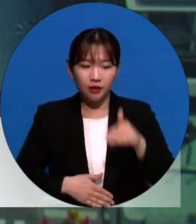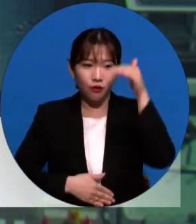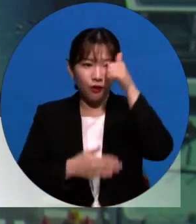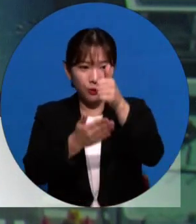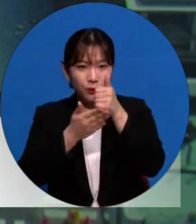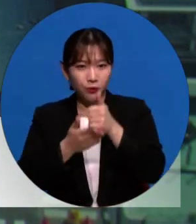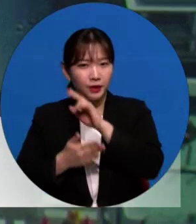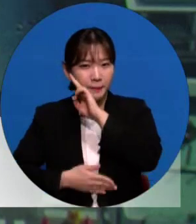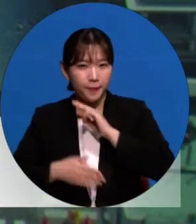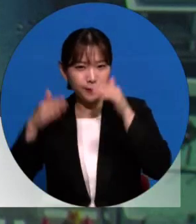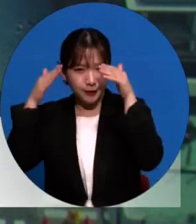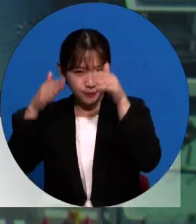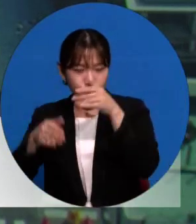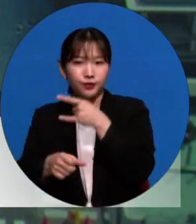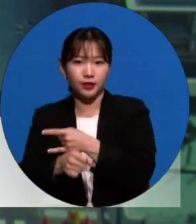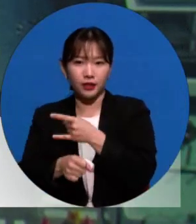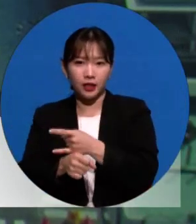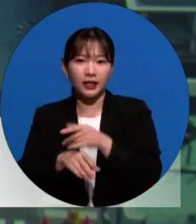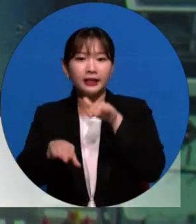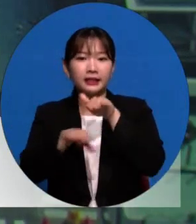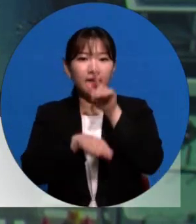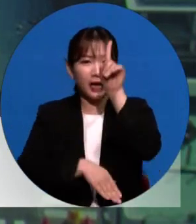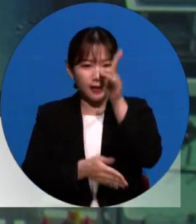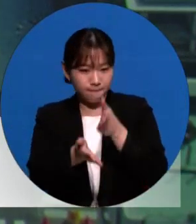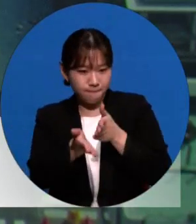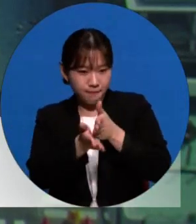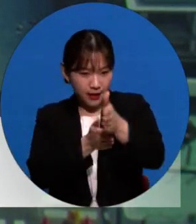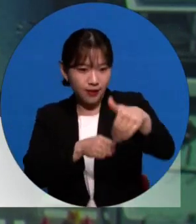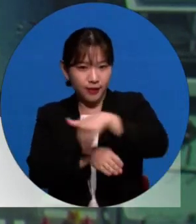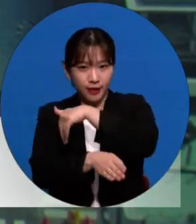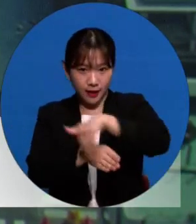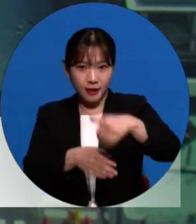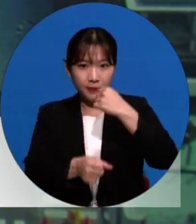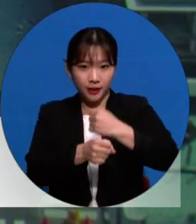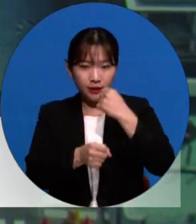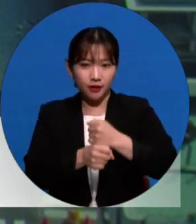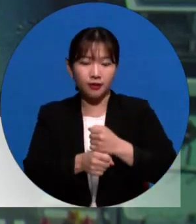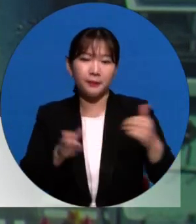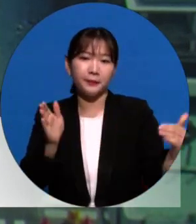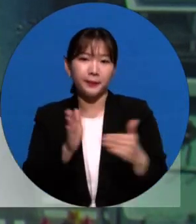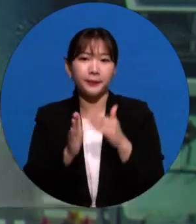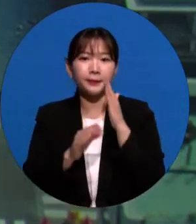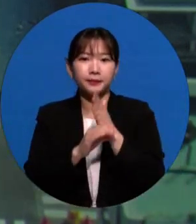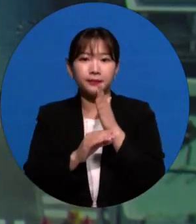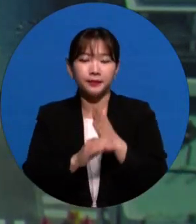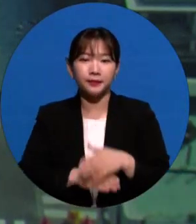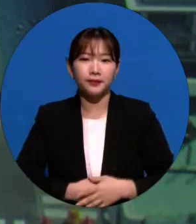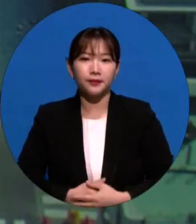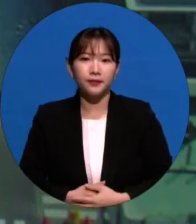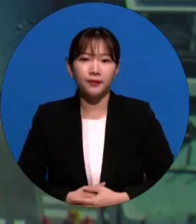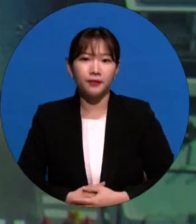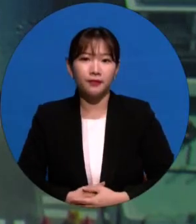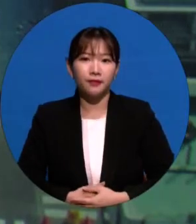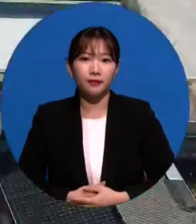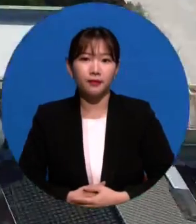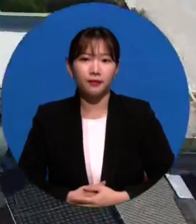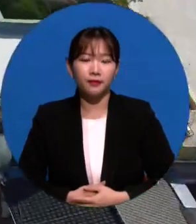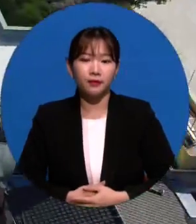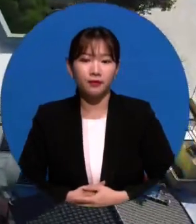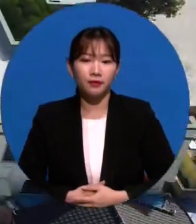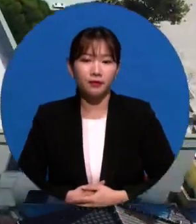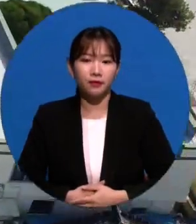관광객 편의에 방점을 찍고 차량 일방통행 도로 조성을 마무리하고 있습니다. 양현승 기자입니다.